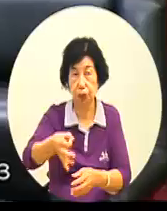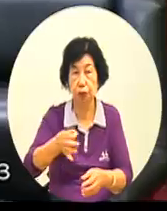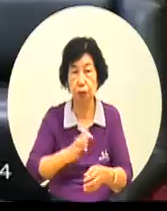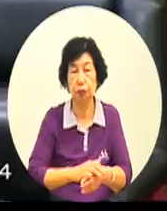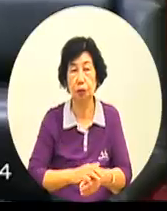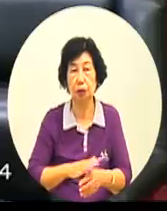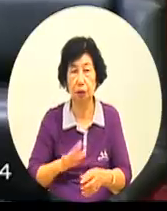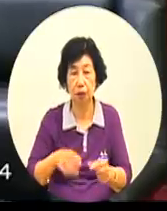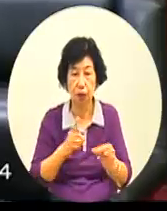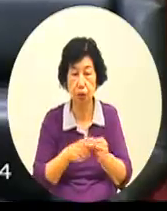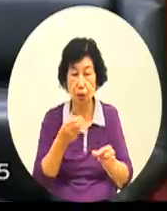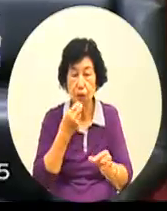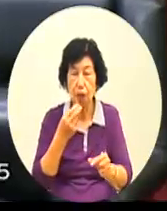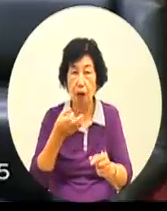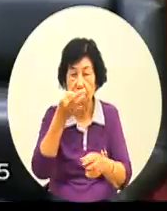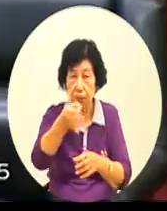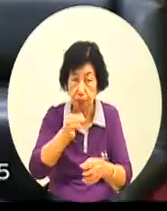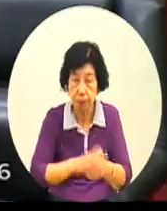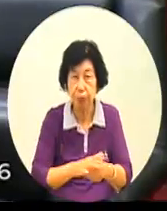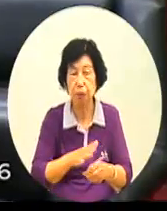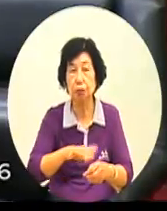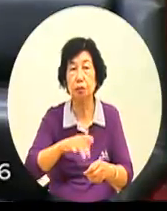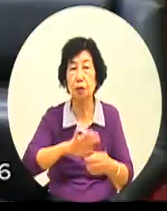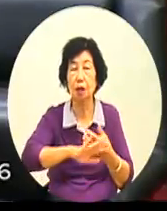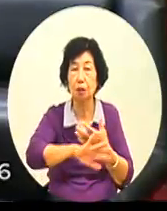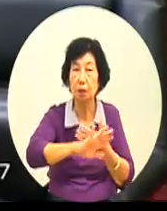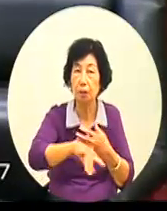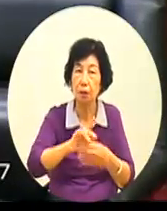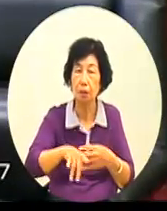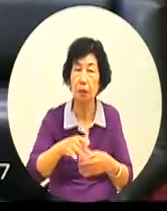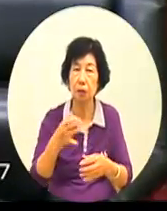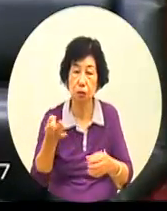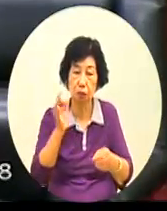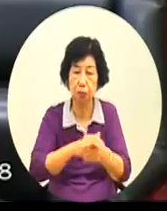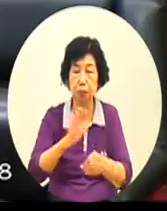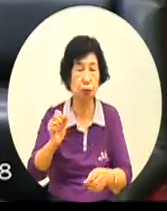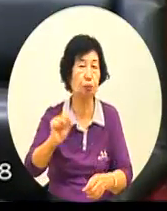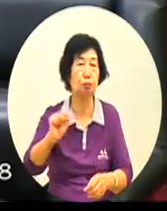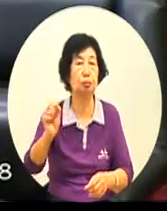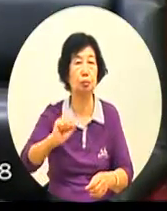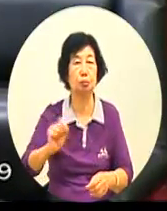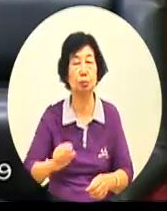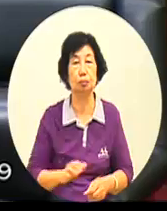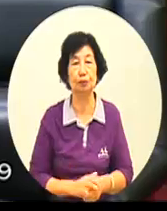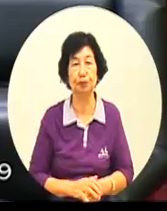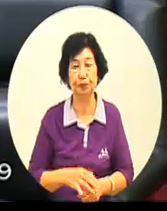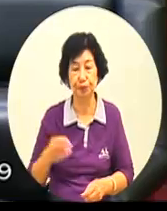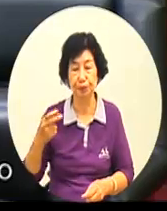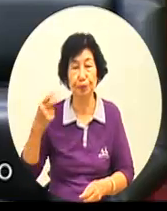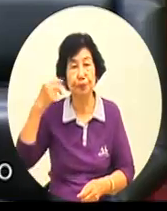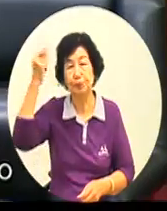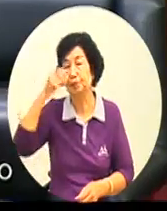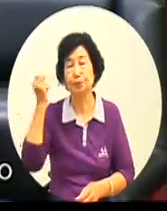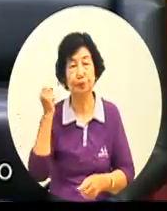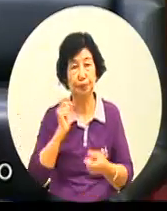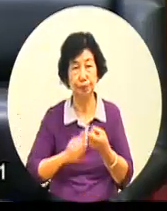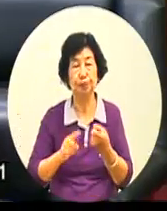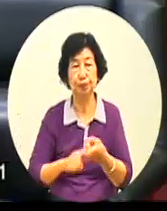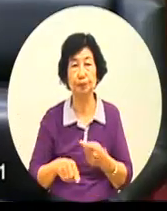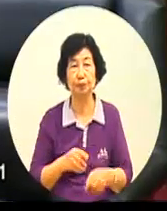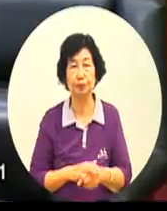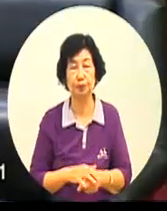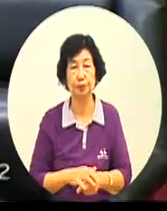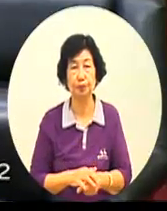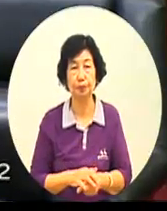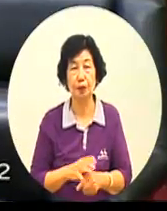助呢？你去陪他们吃饭看看，你于心何忍？那种感受是什么？很痛苦呢。我每次